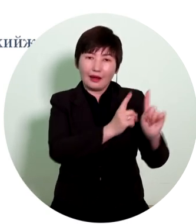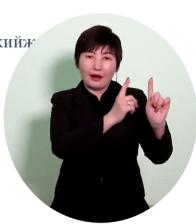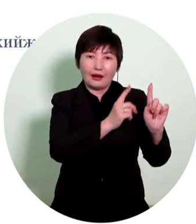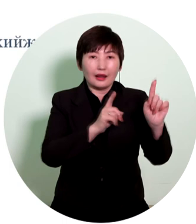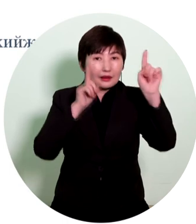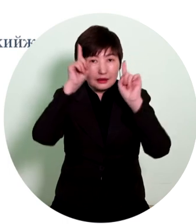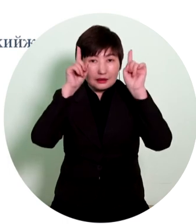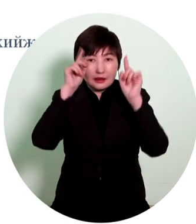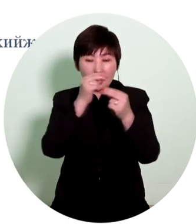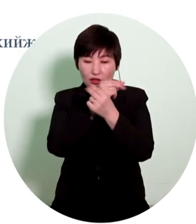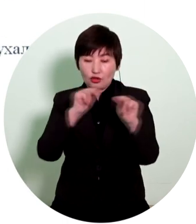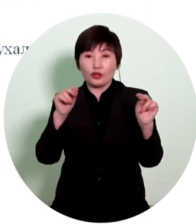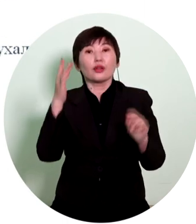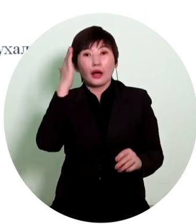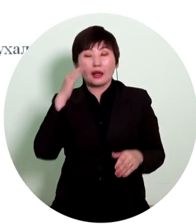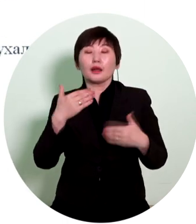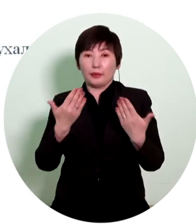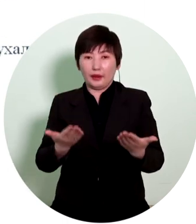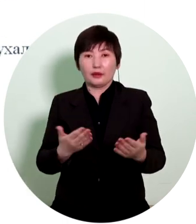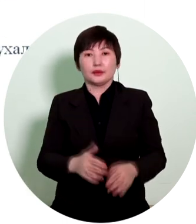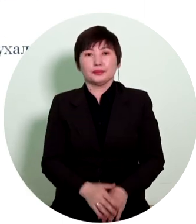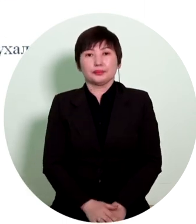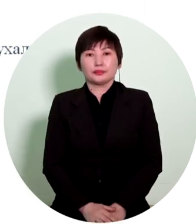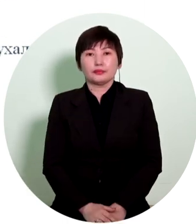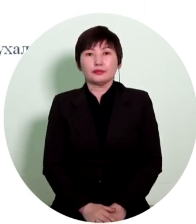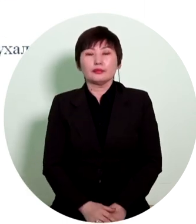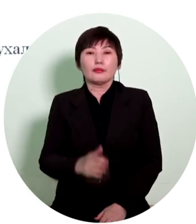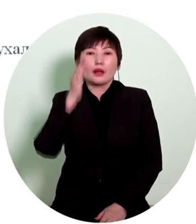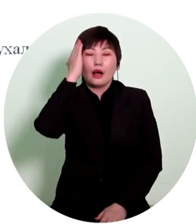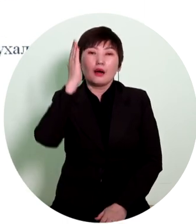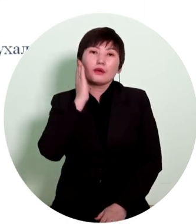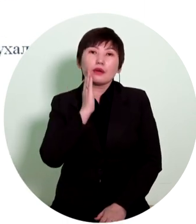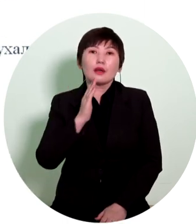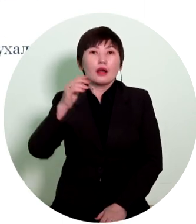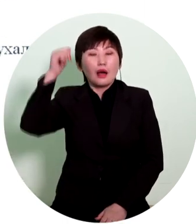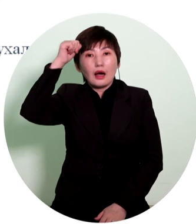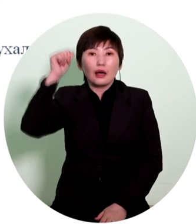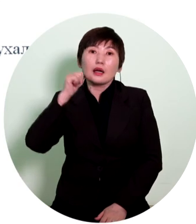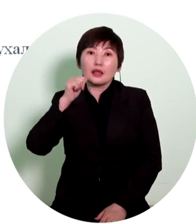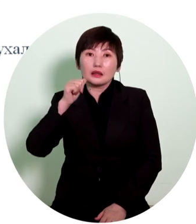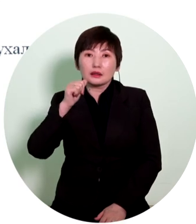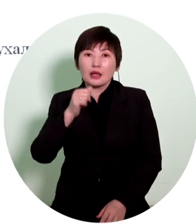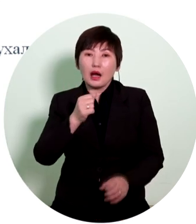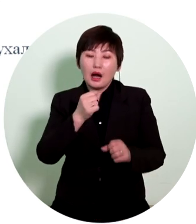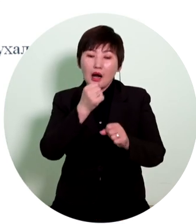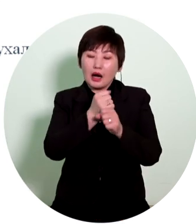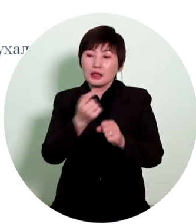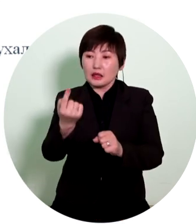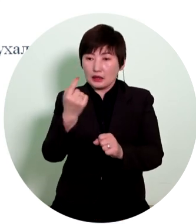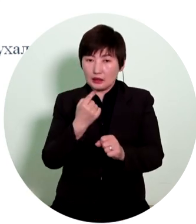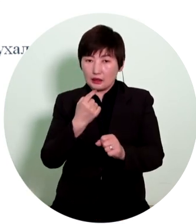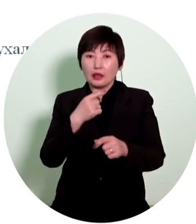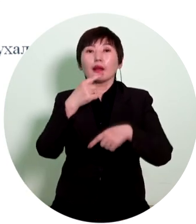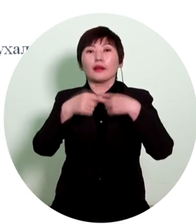стрессээс чөлөөлөх энгийн арга юм шүү. Дараа нь аав ээж ах ихч ажиллаас ирснийхэн дараа